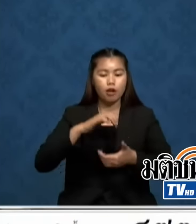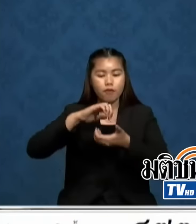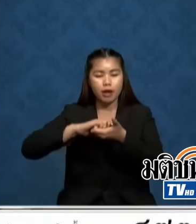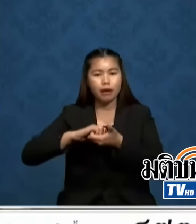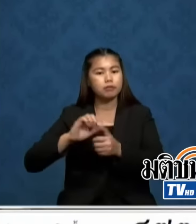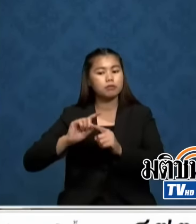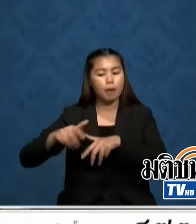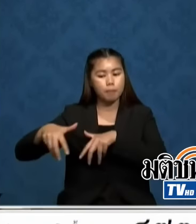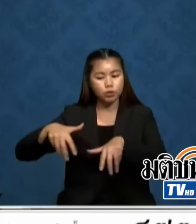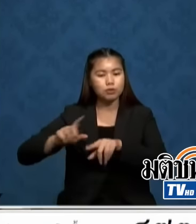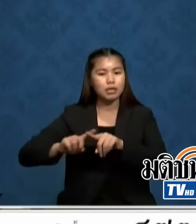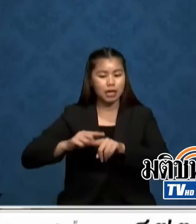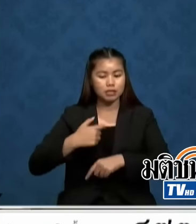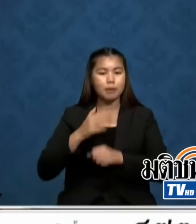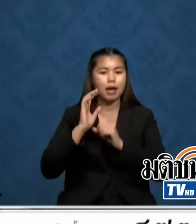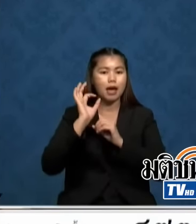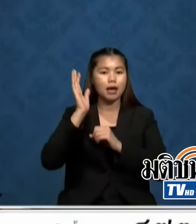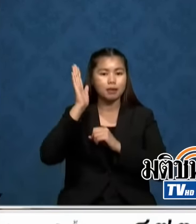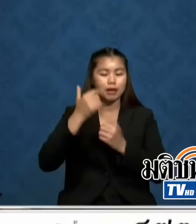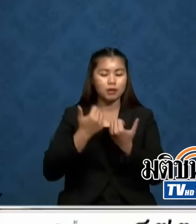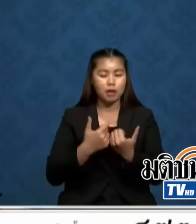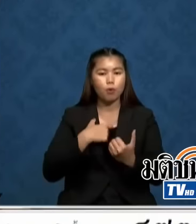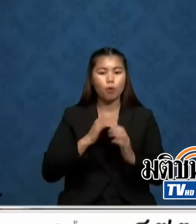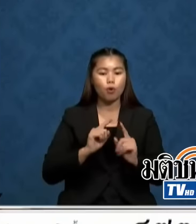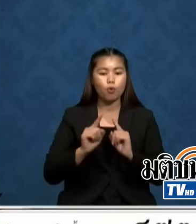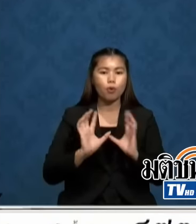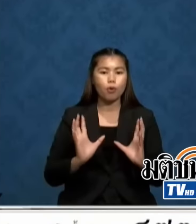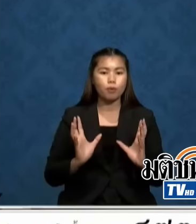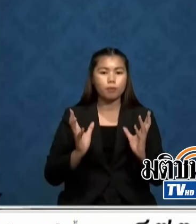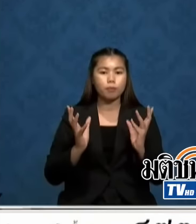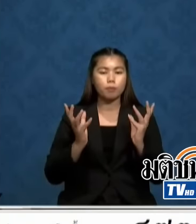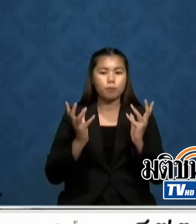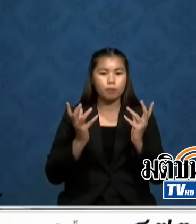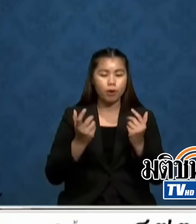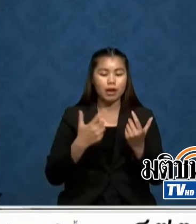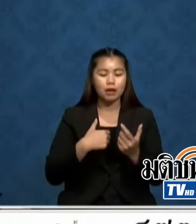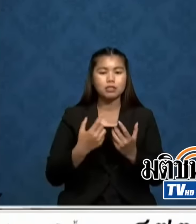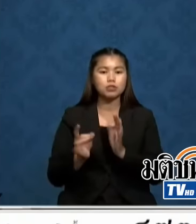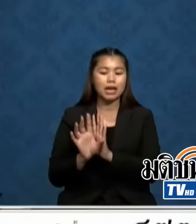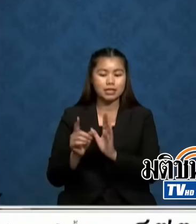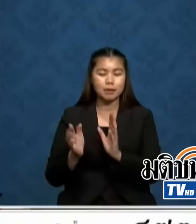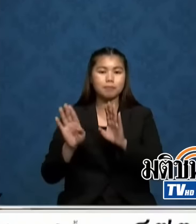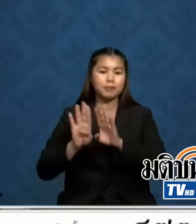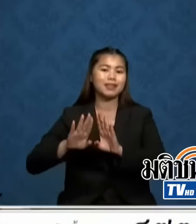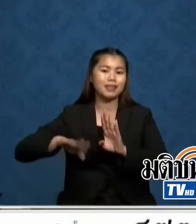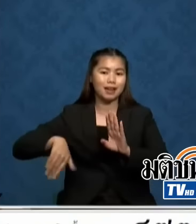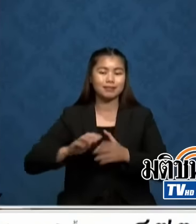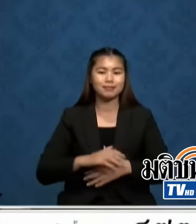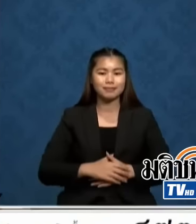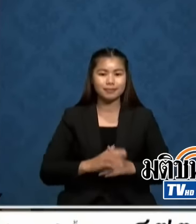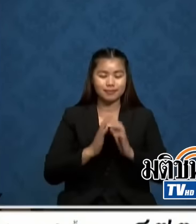ชนมาร่วมอภิปรายผมจะขอจบการอภิปรายในฐานะผู้เสนอรไว้แต่เพียงเท่านี้แล้วจะมากล่าวปิดในตอนท้ายครับขอบคุณครับท่าน